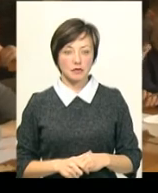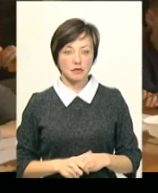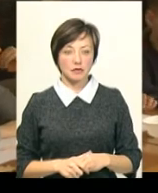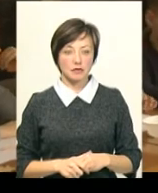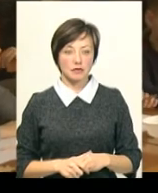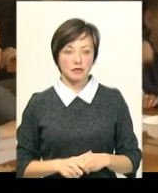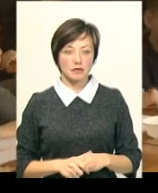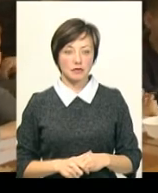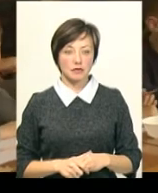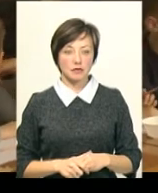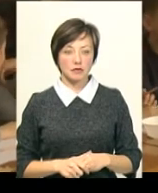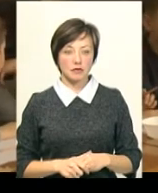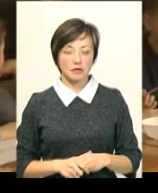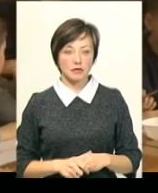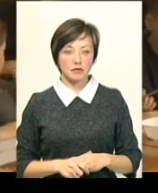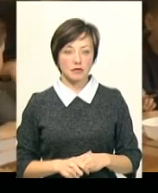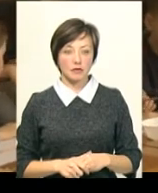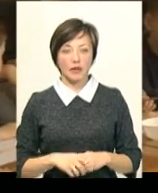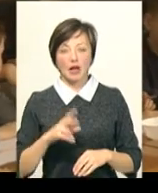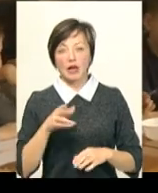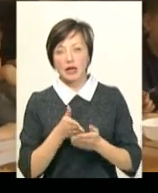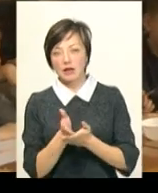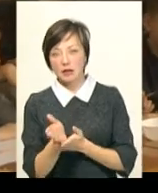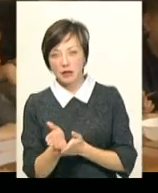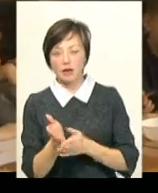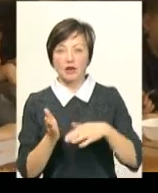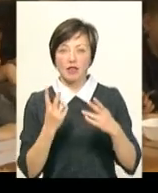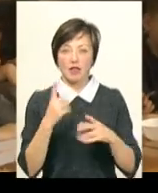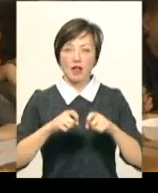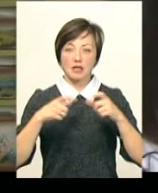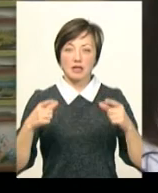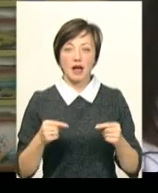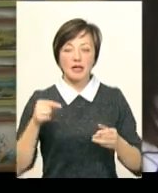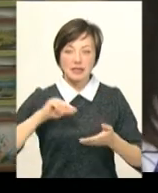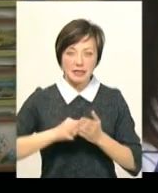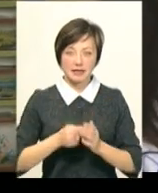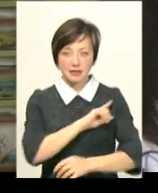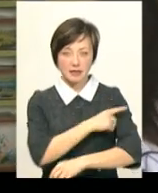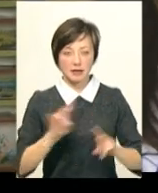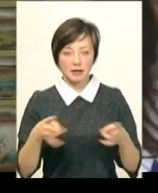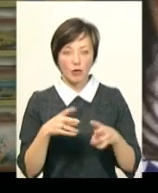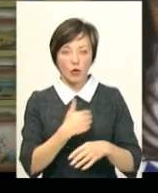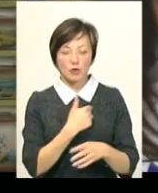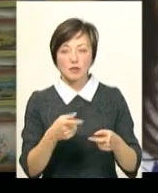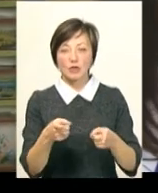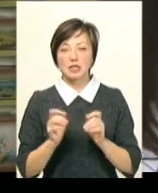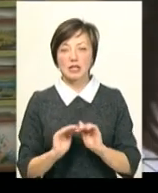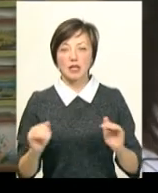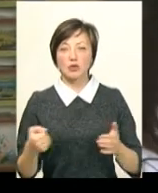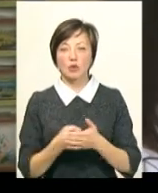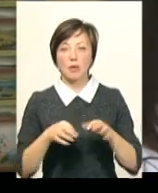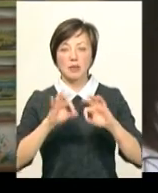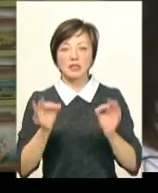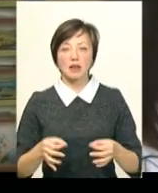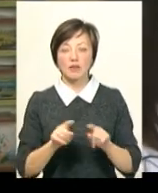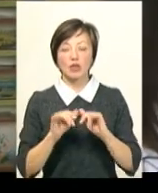бік і два листочка. Тільки не надавлюємо, дуже легесечко. Ми хочемо залучити дітей до мистецтва,